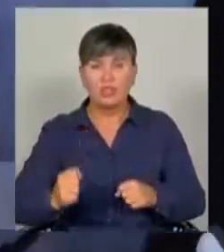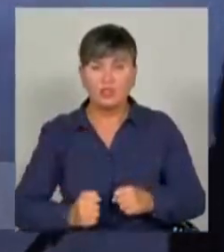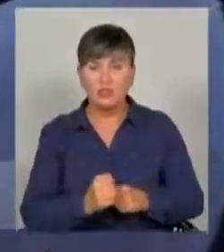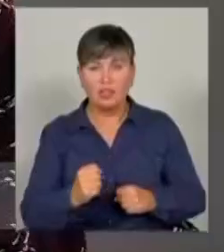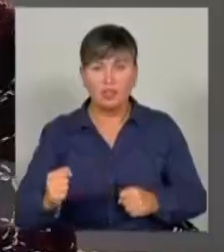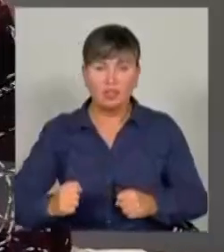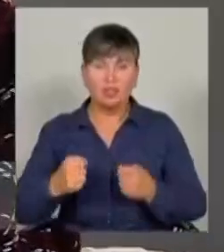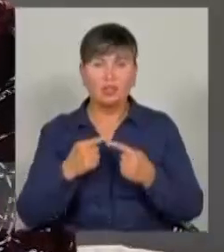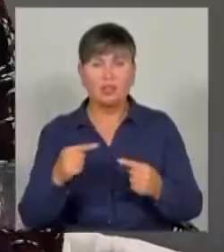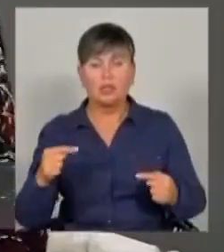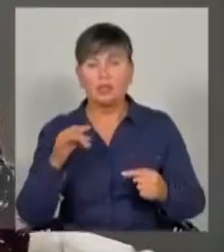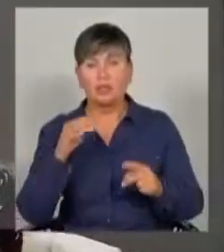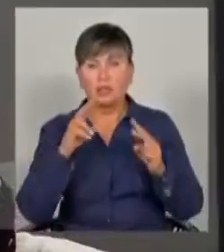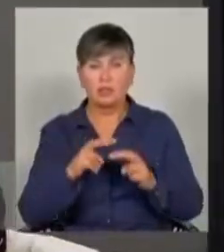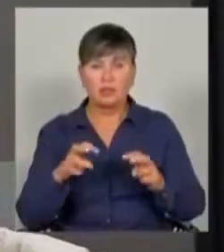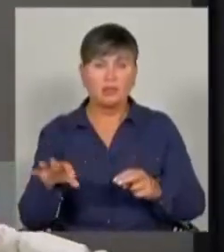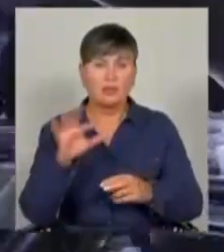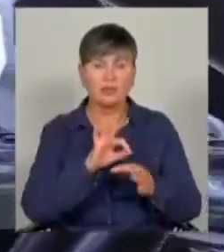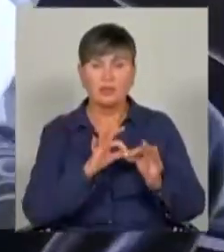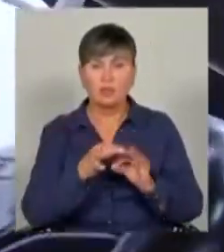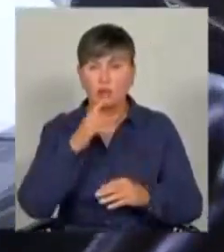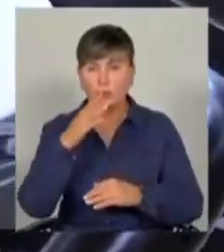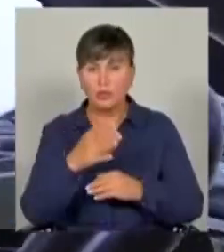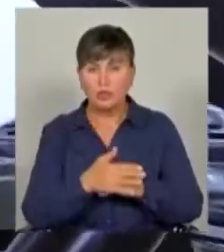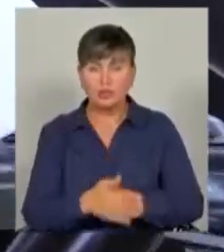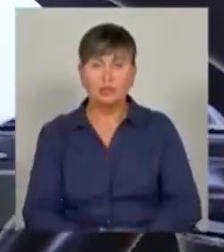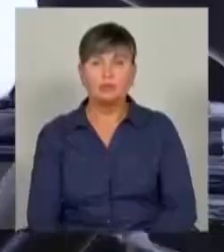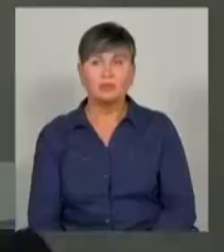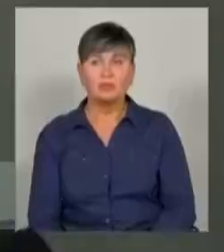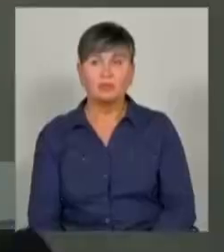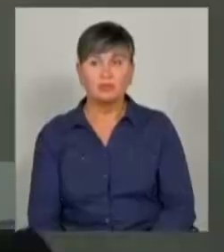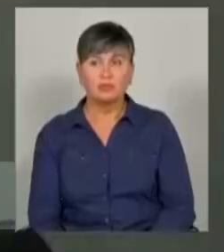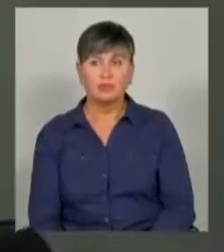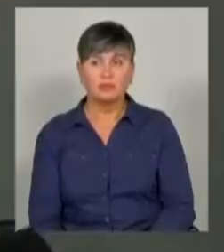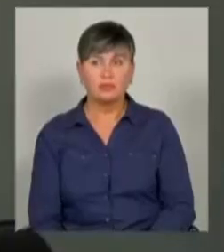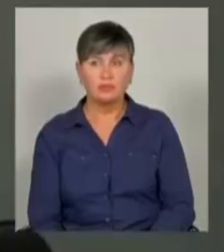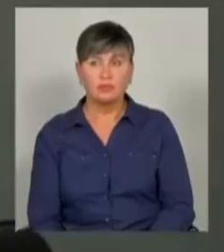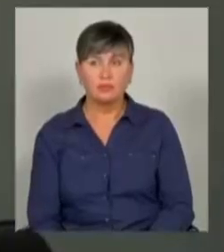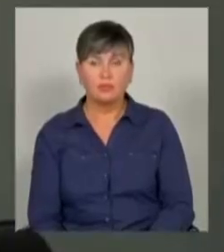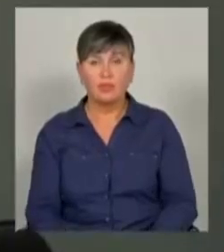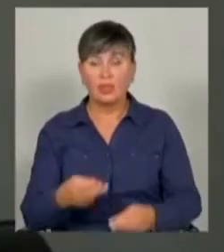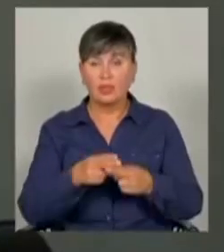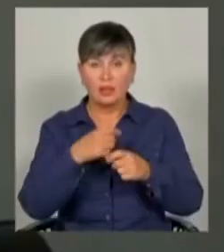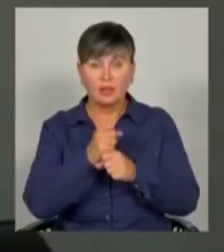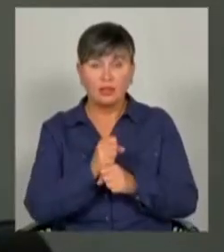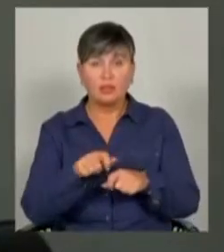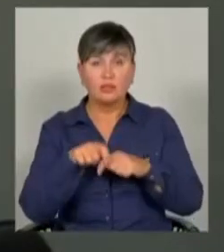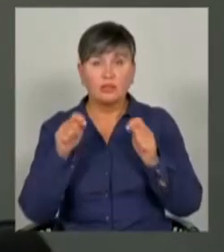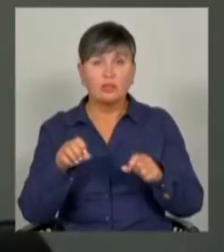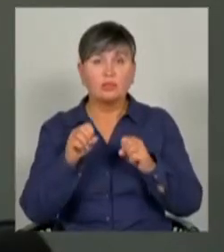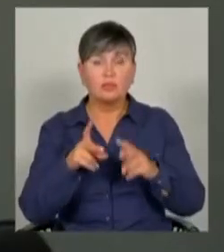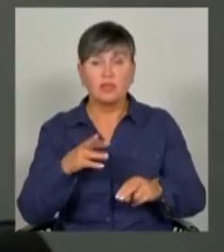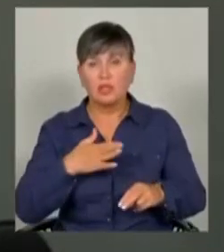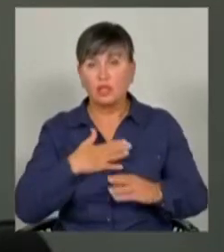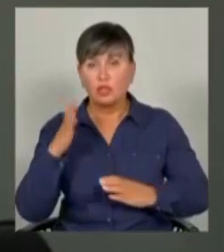коробки передач, а также рассмотреть все детали вблизи со всех сторон. Данная лаборатория создана специально для